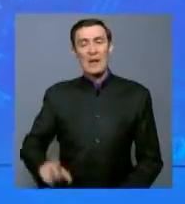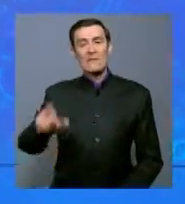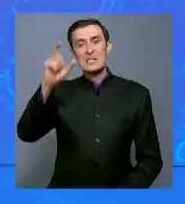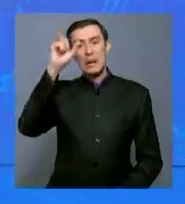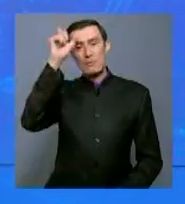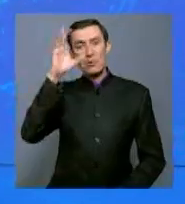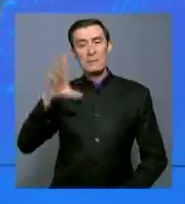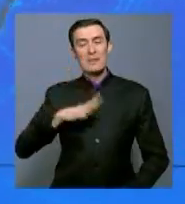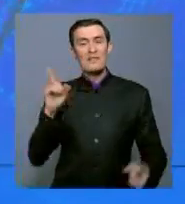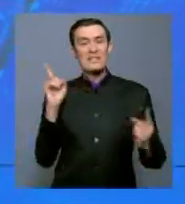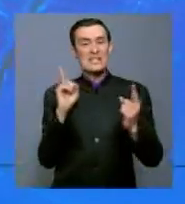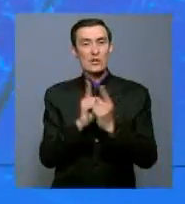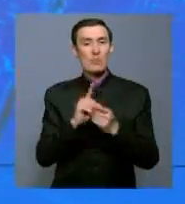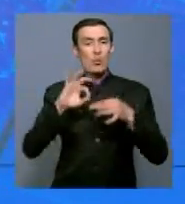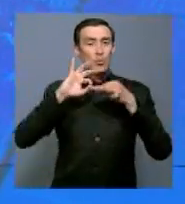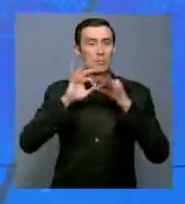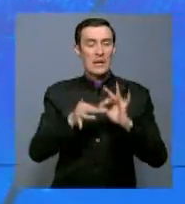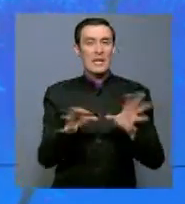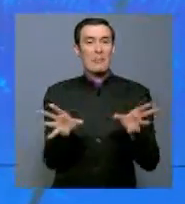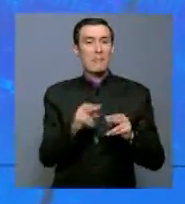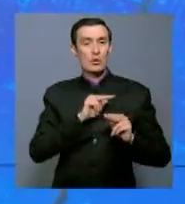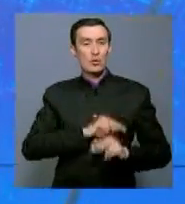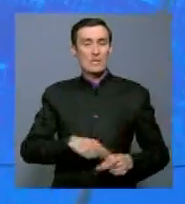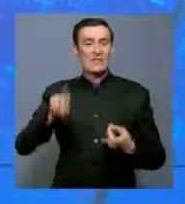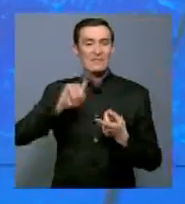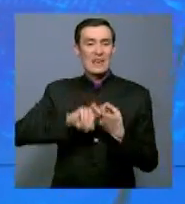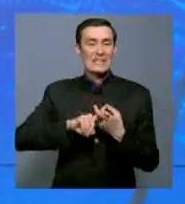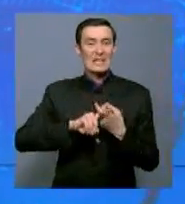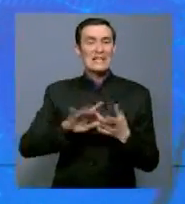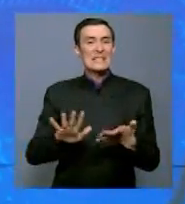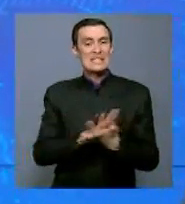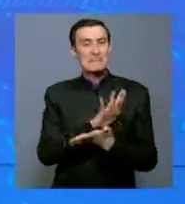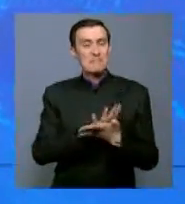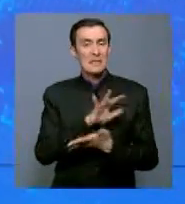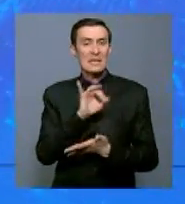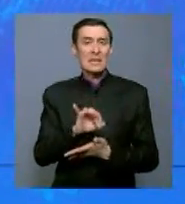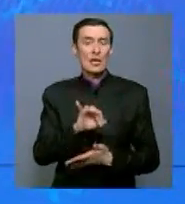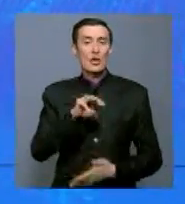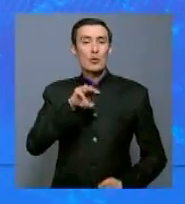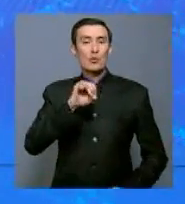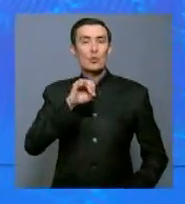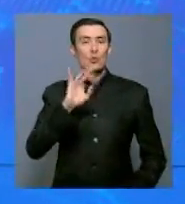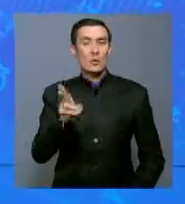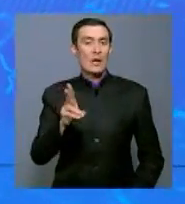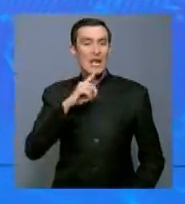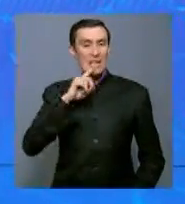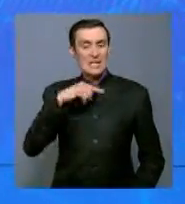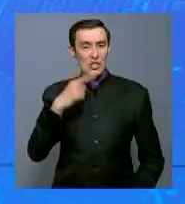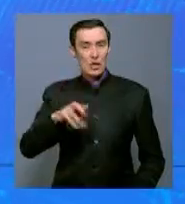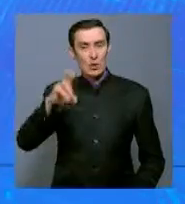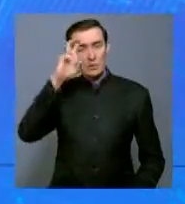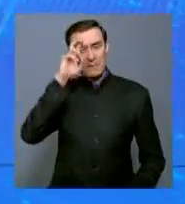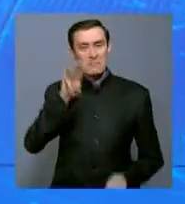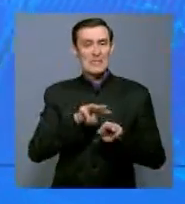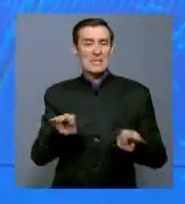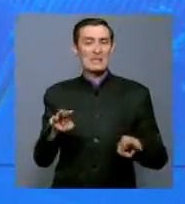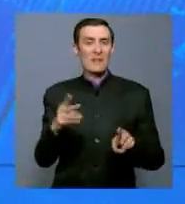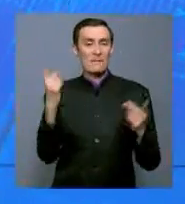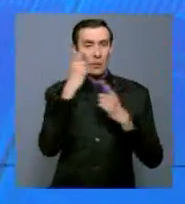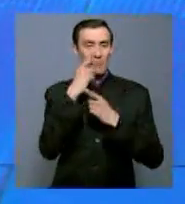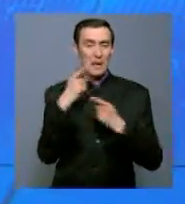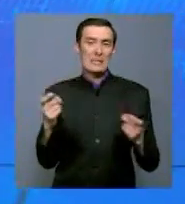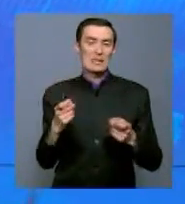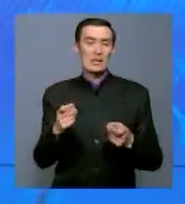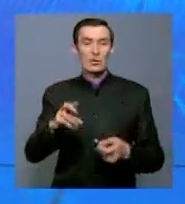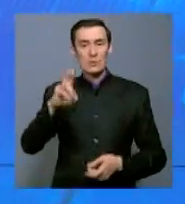тем, в Стамбуле прошла встреча по углублению партнерских связей между СМИ и тюркоязычных стран. В ней приняли участие представители Министерства информации и